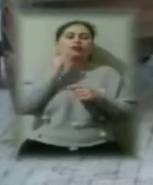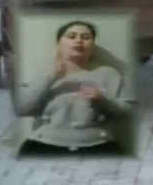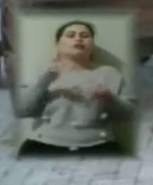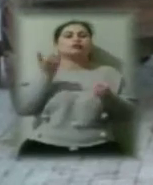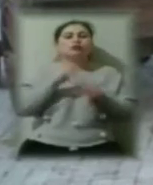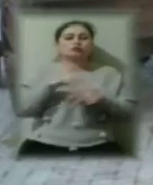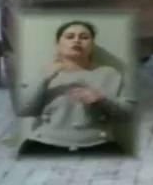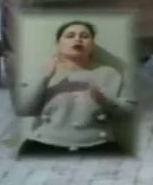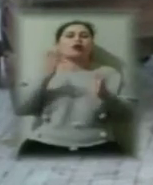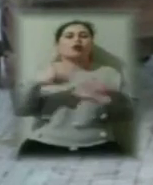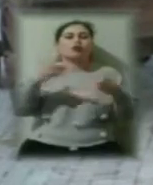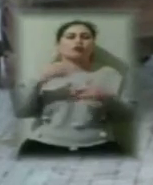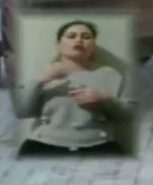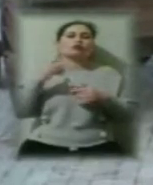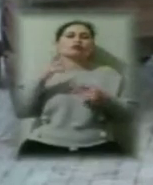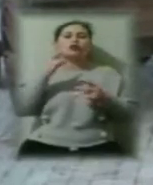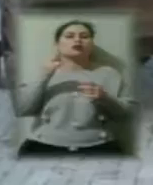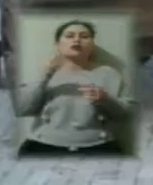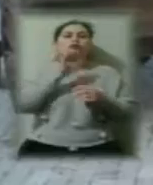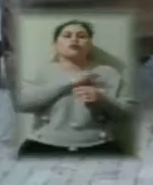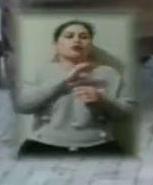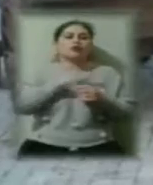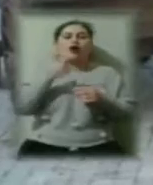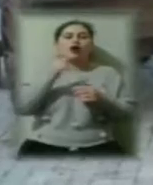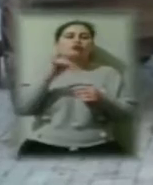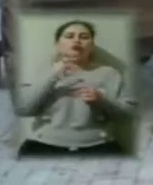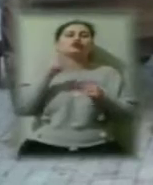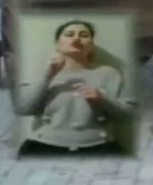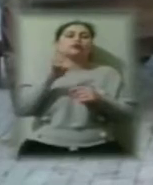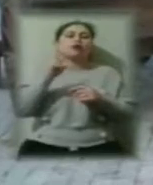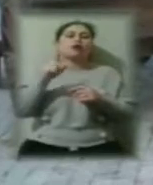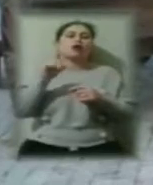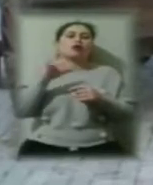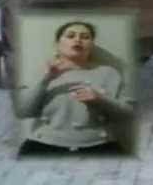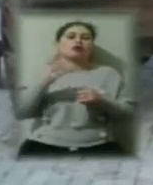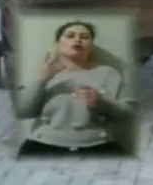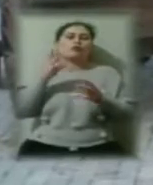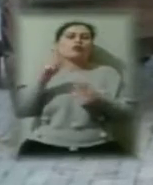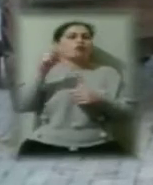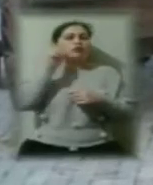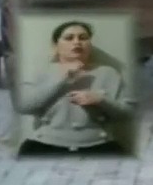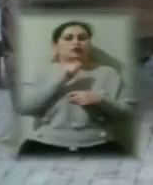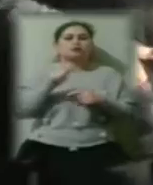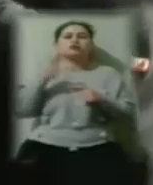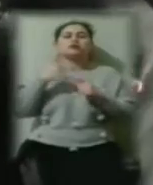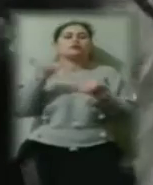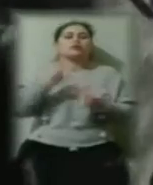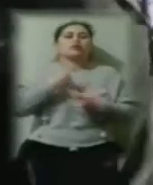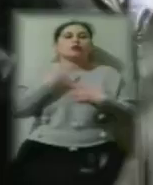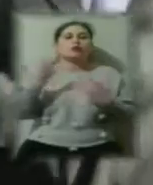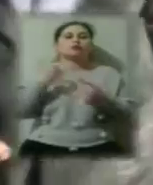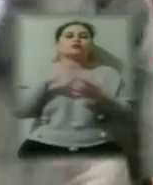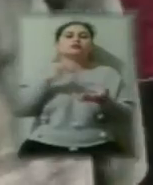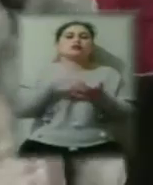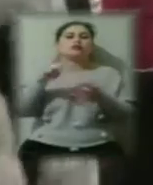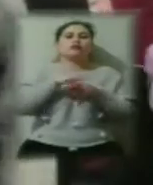городах невикористані гарбузи. Чим вам не Хеловін наш український? Сьогодні це свято Центр народної творчості